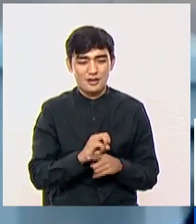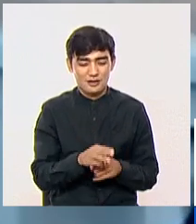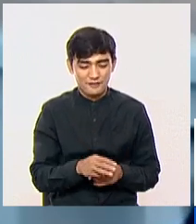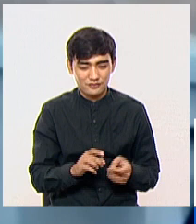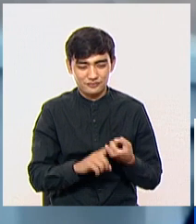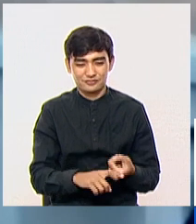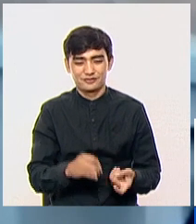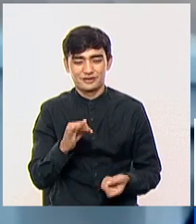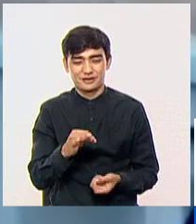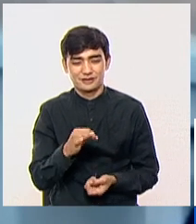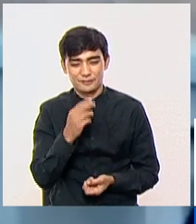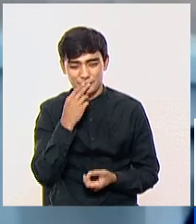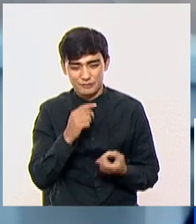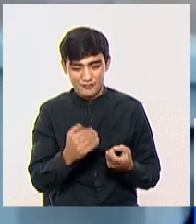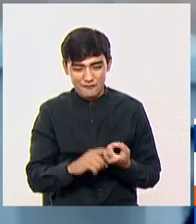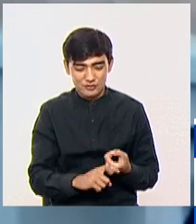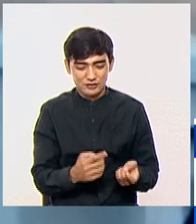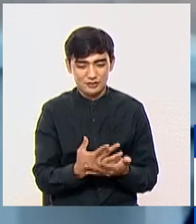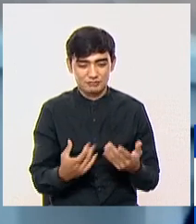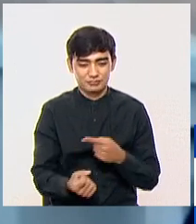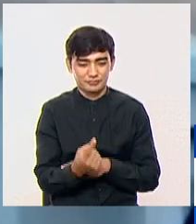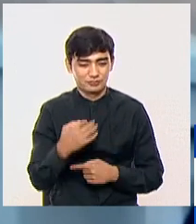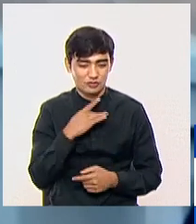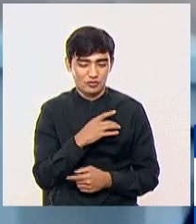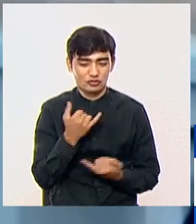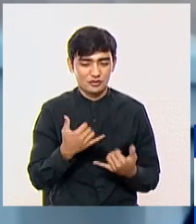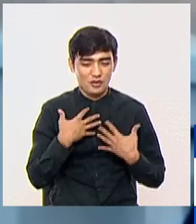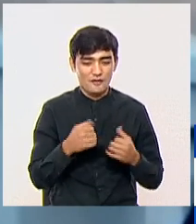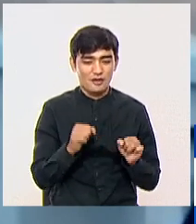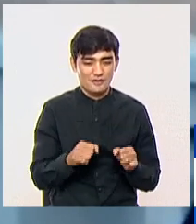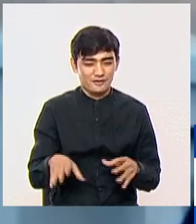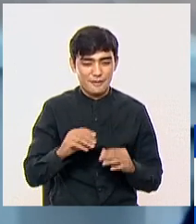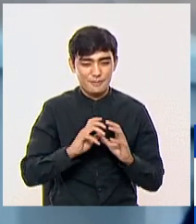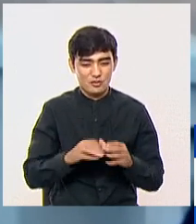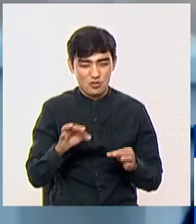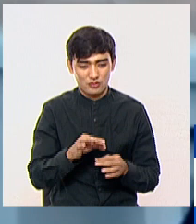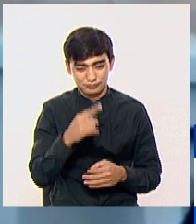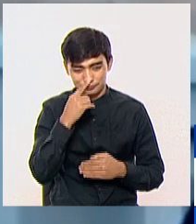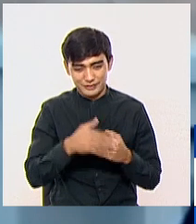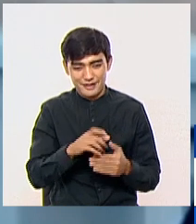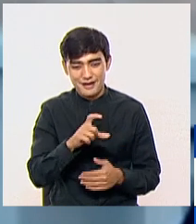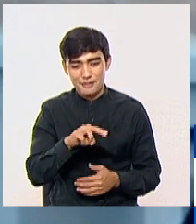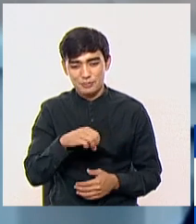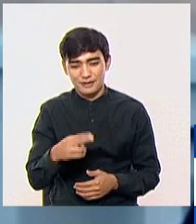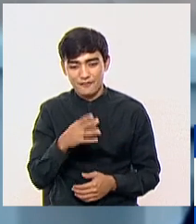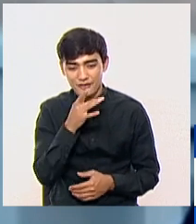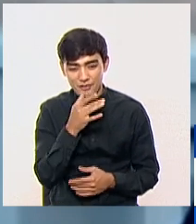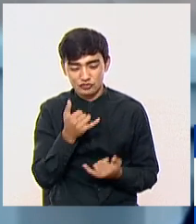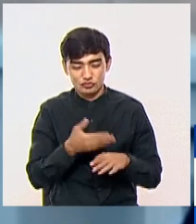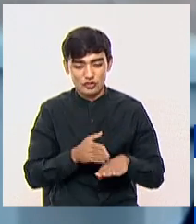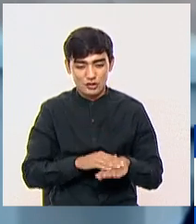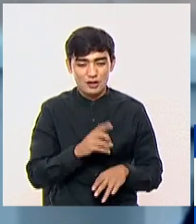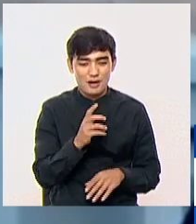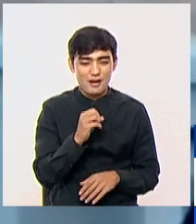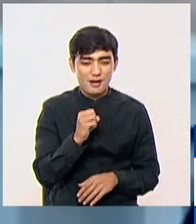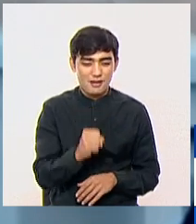Учитывая вирусологические и лабораторные данные Всемирной организации здравоохранения, в целом в предстоящий эпидсезон будут циркулировать субтитры типа